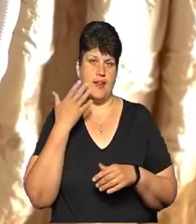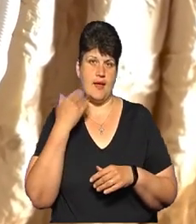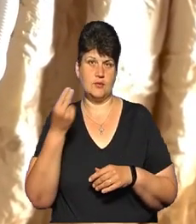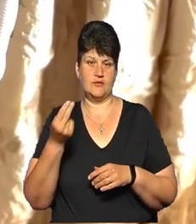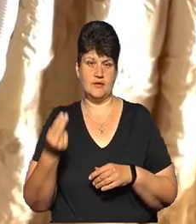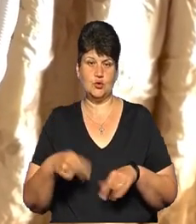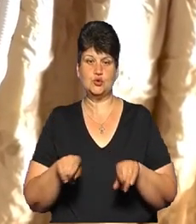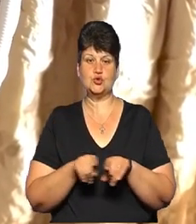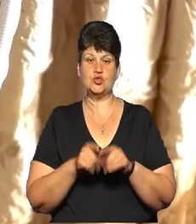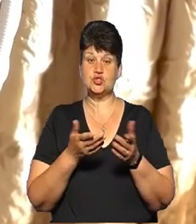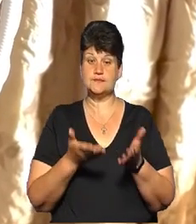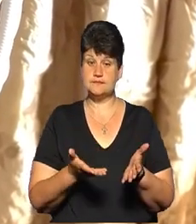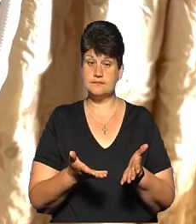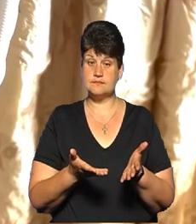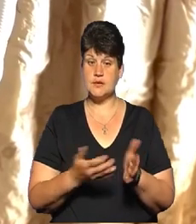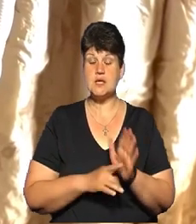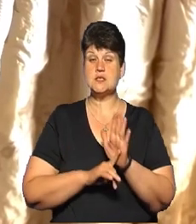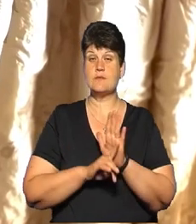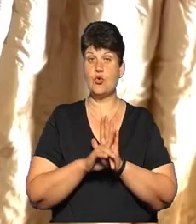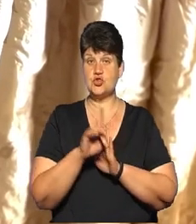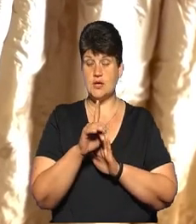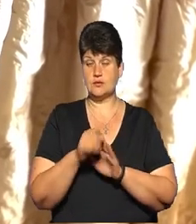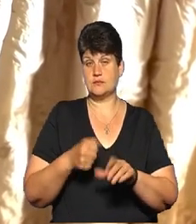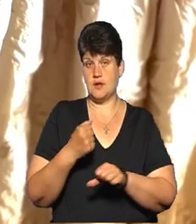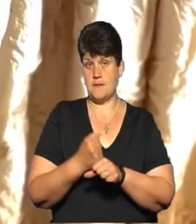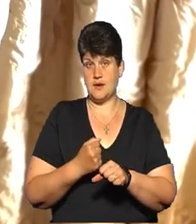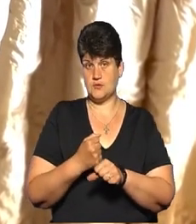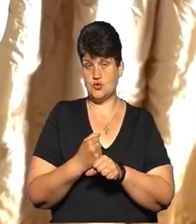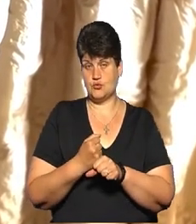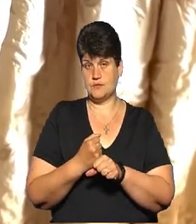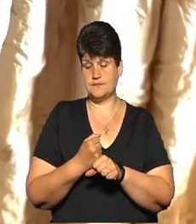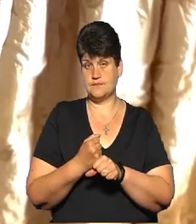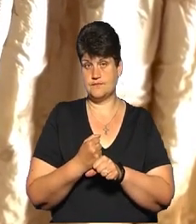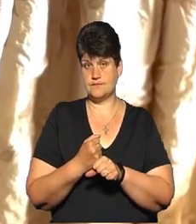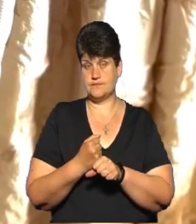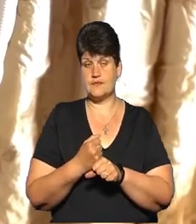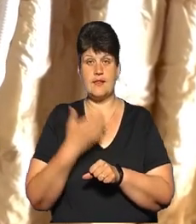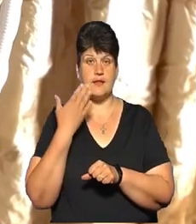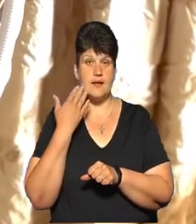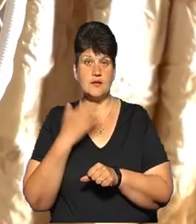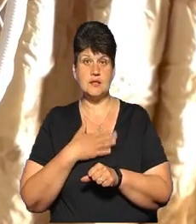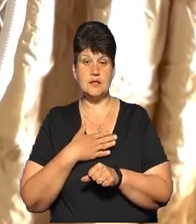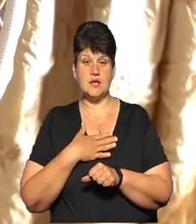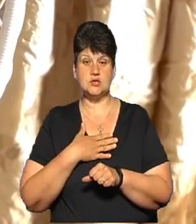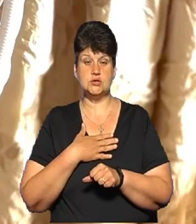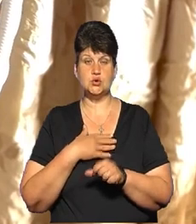Отож, спочатку ми пропрацьовуємо легеньку голову, наше туловище,